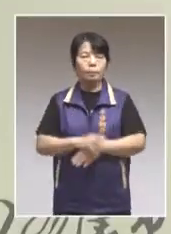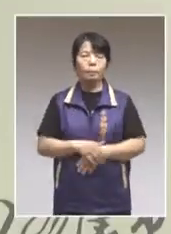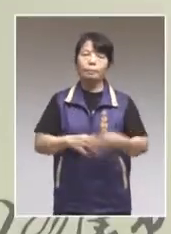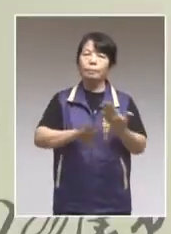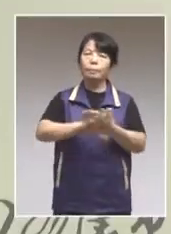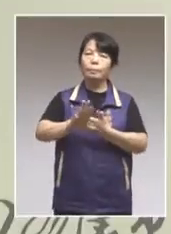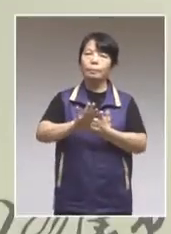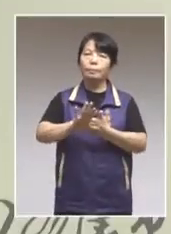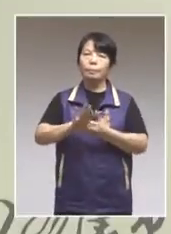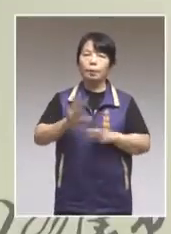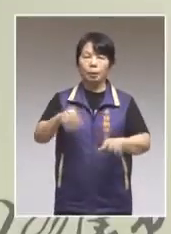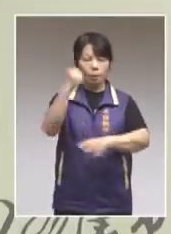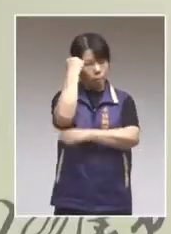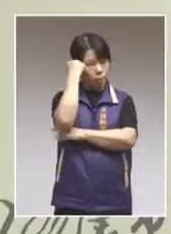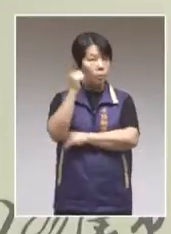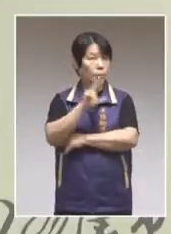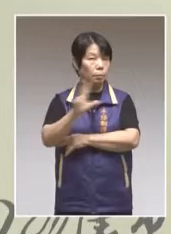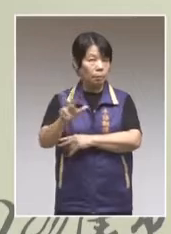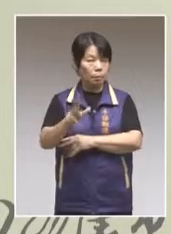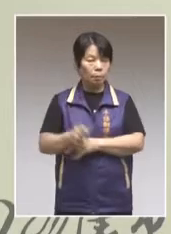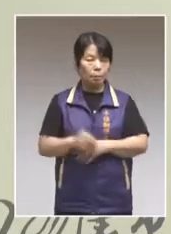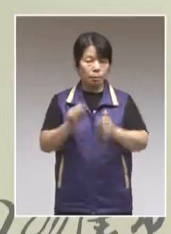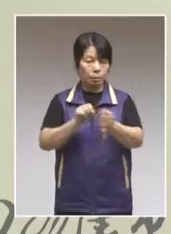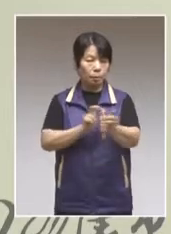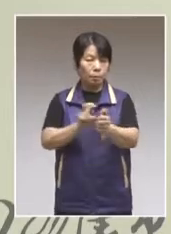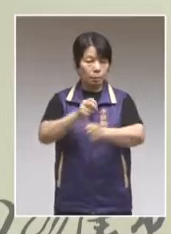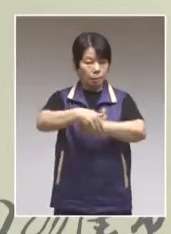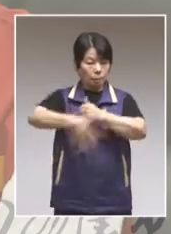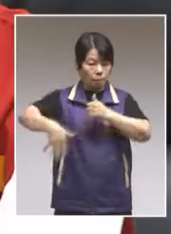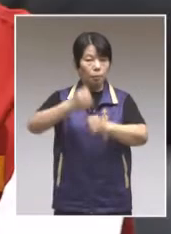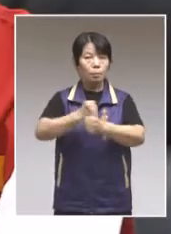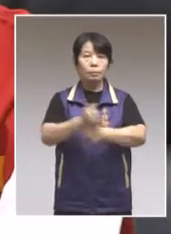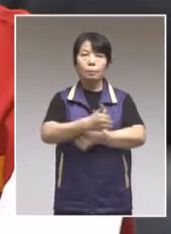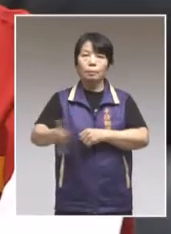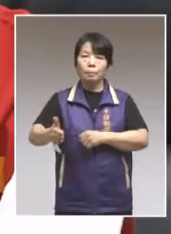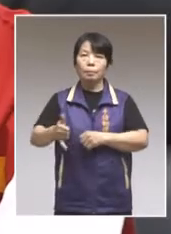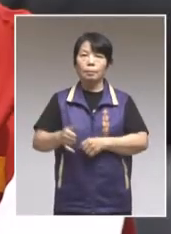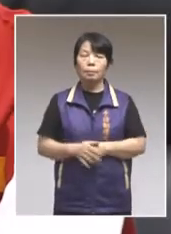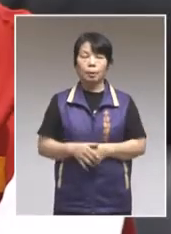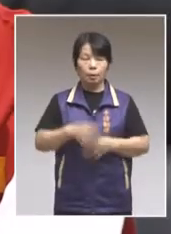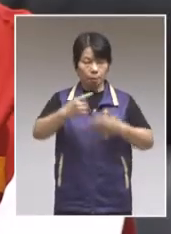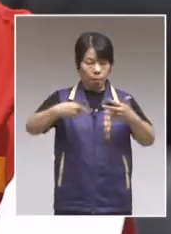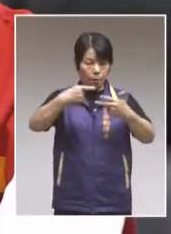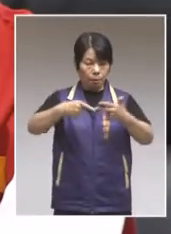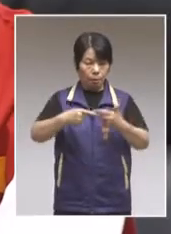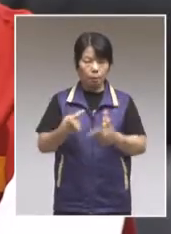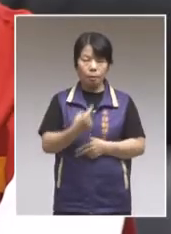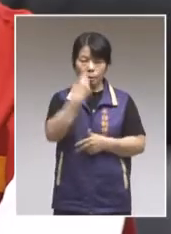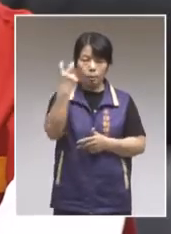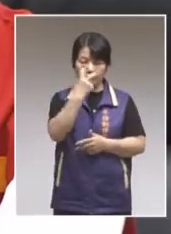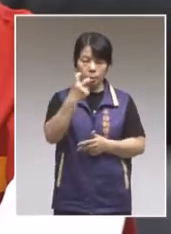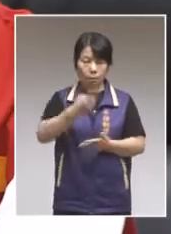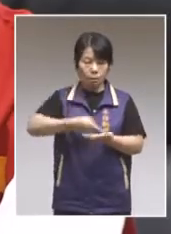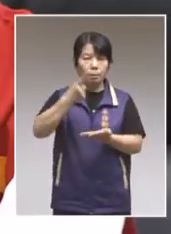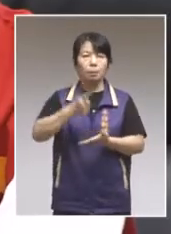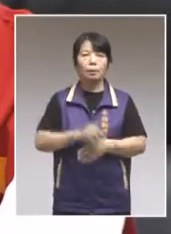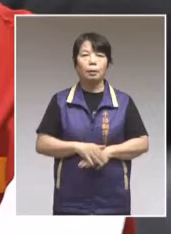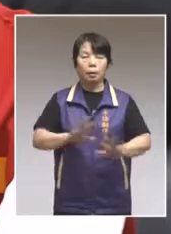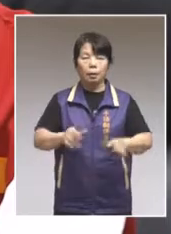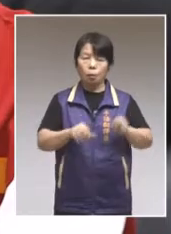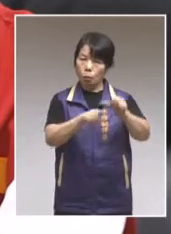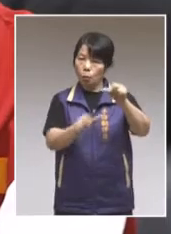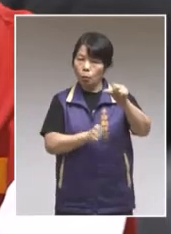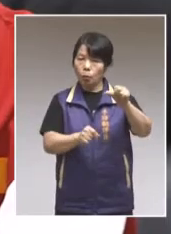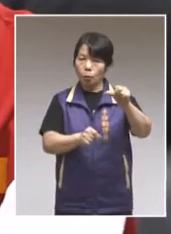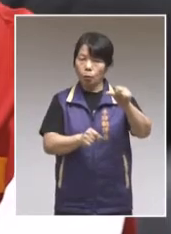外住宿型长照机构的工作人员这个一个礼拜快筛一次到五月底这个试剂